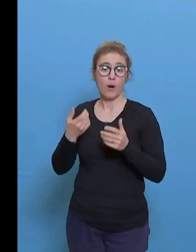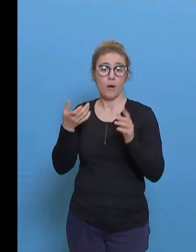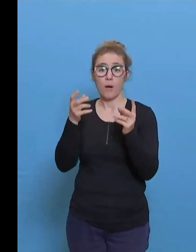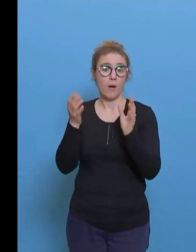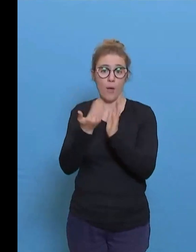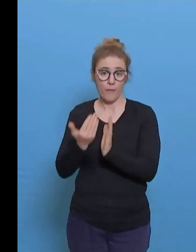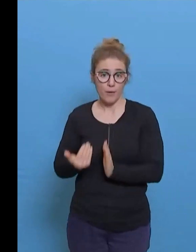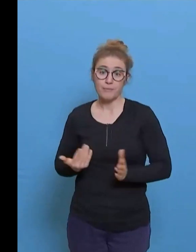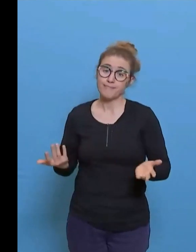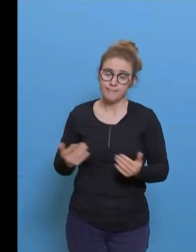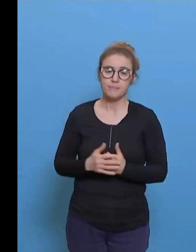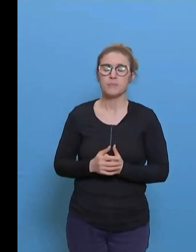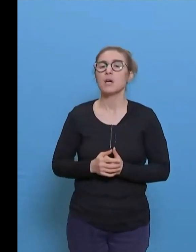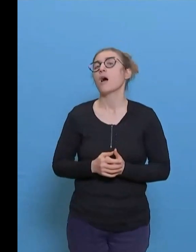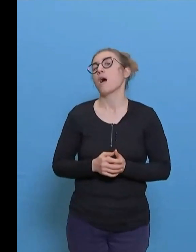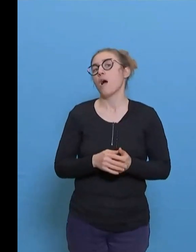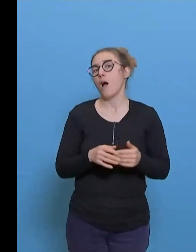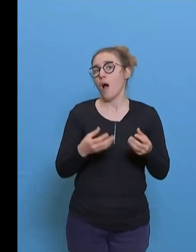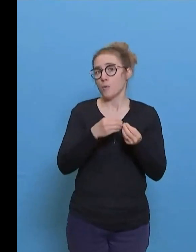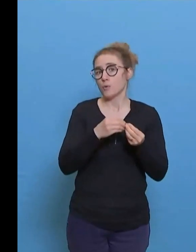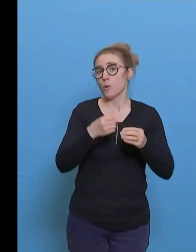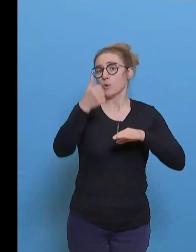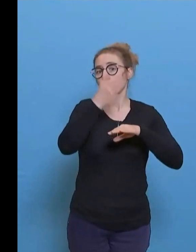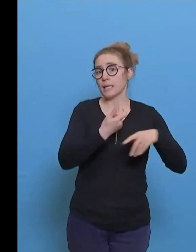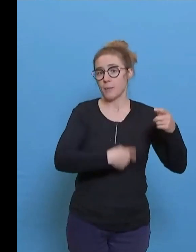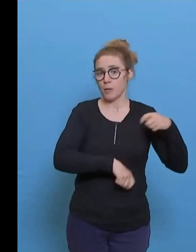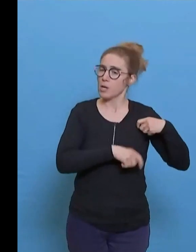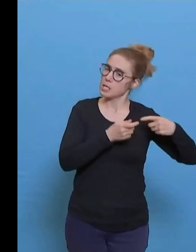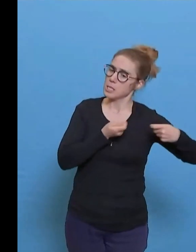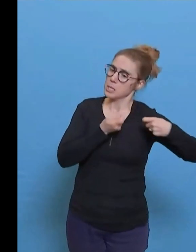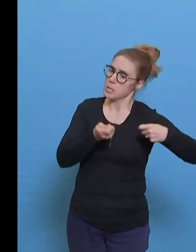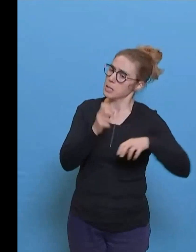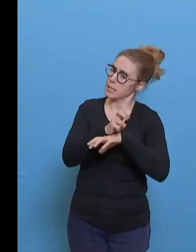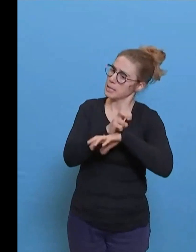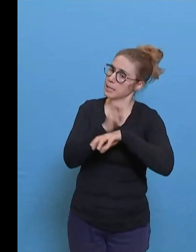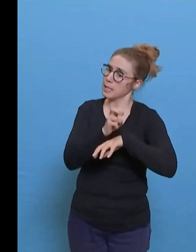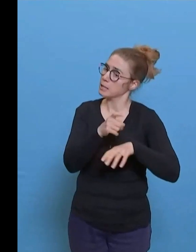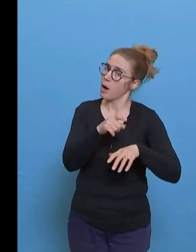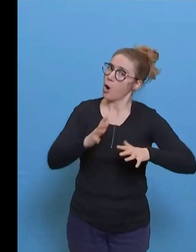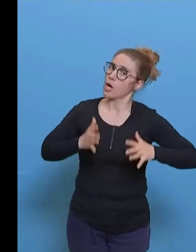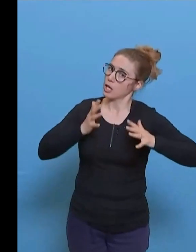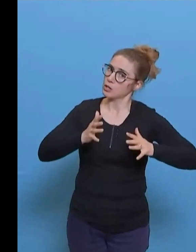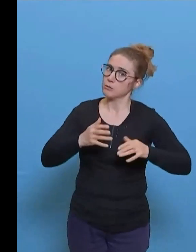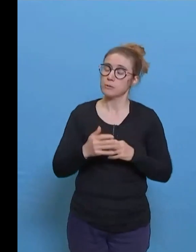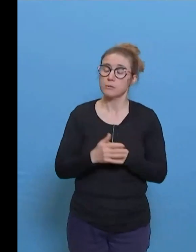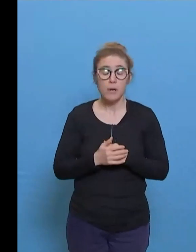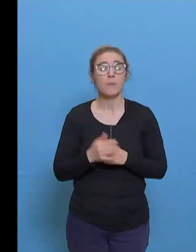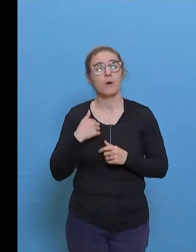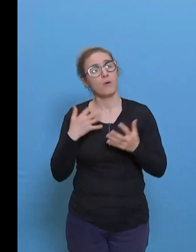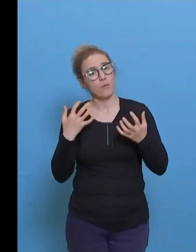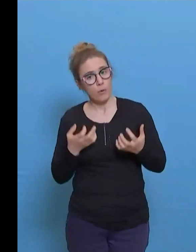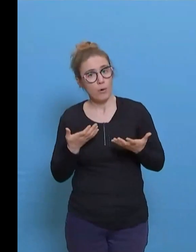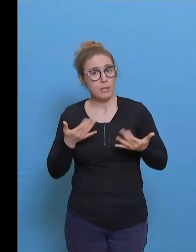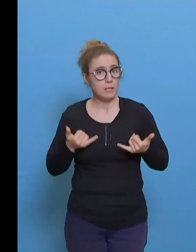aura fallu toute la mobilisation des autorités espagnoles pour le tenir debout à nos côtés. Je veux donc, devant le